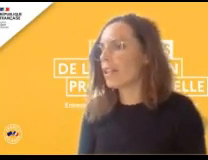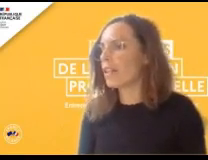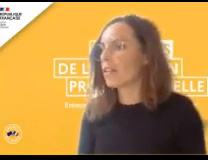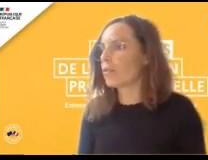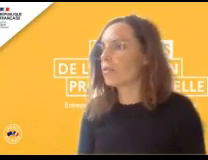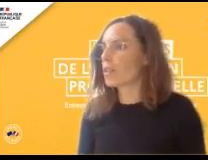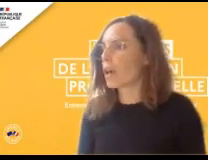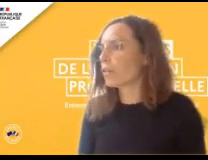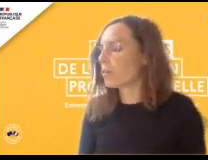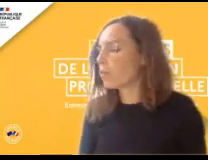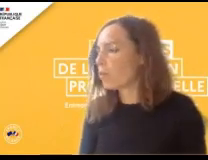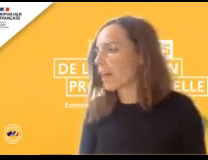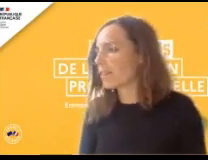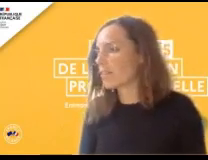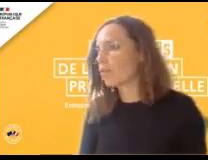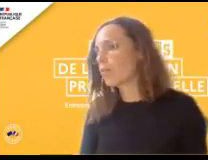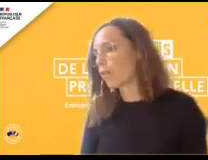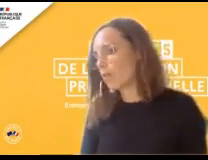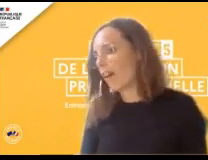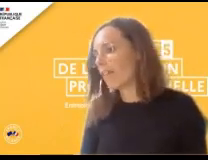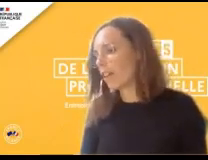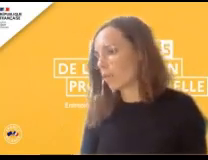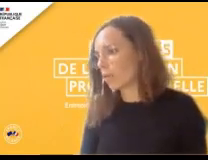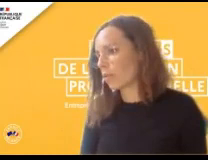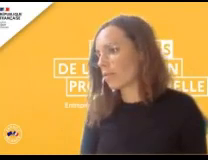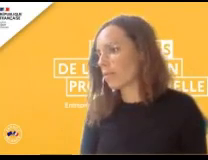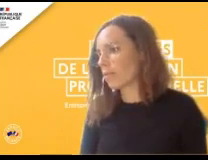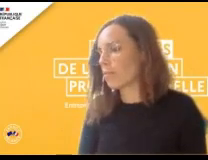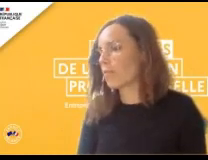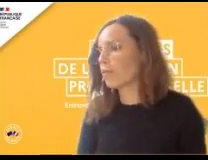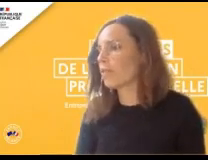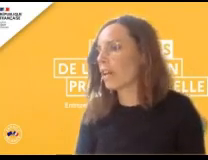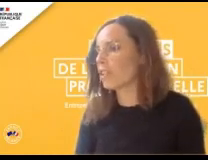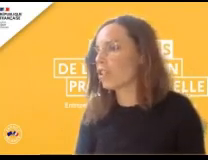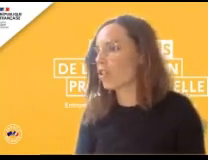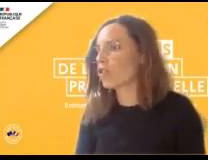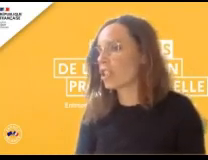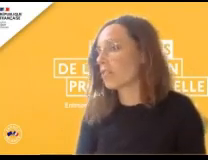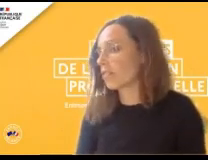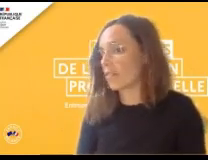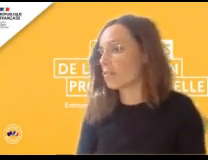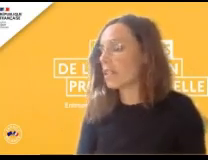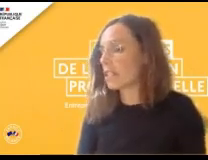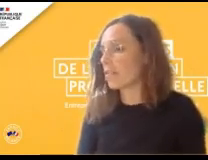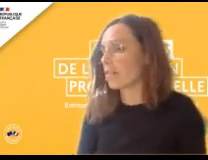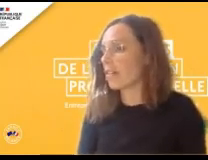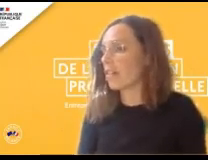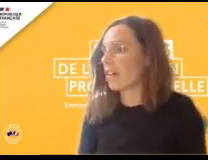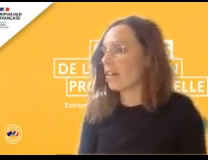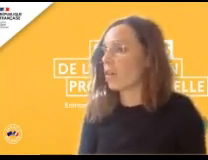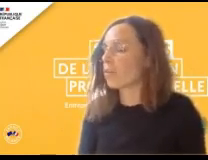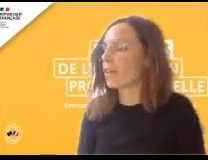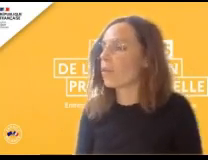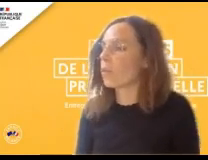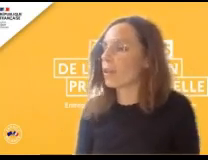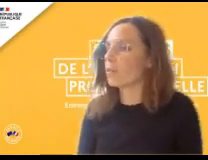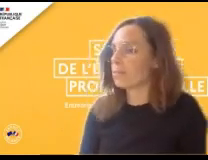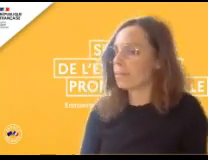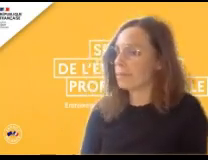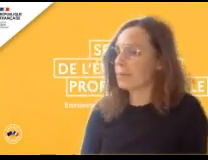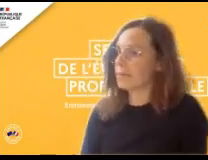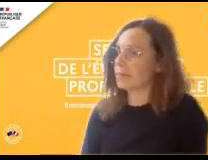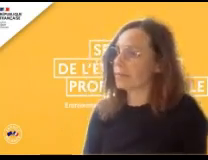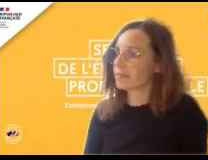lui que ce sera peut-être plus pertinent de poursuivre avec un autre. Voilà, vous pouvez tout à fait changer aussi en cours